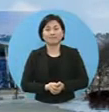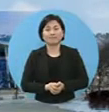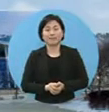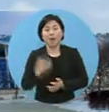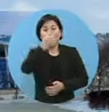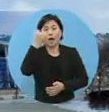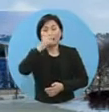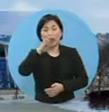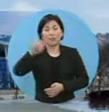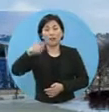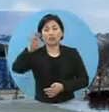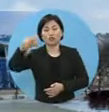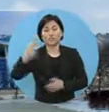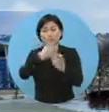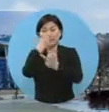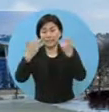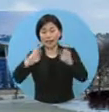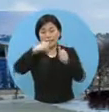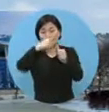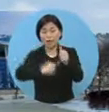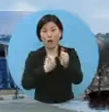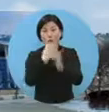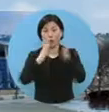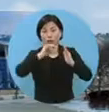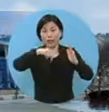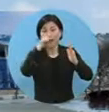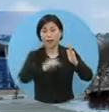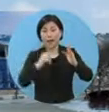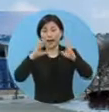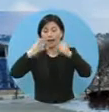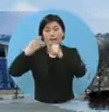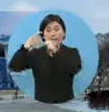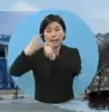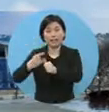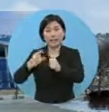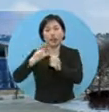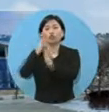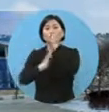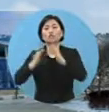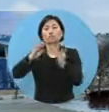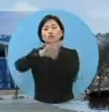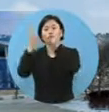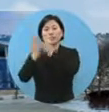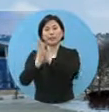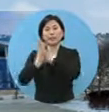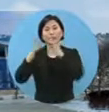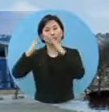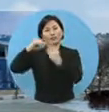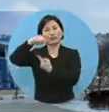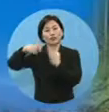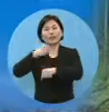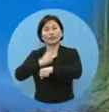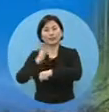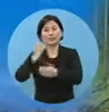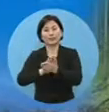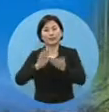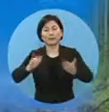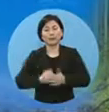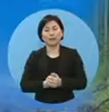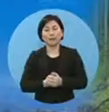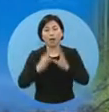백운산 자연휴양림이 유아를 대상으로 숲 유치원을 운영합니다. 지금까지 정보마당이었습니다.